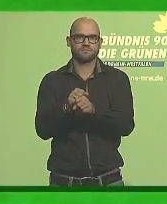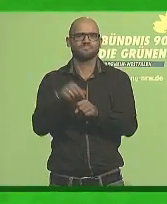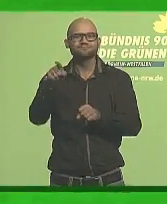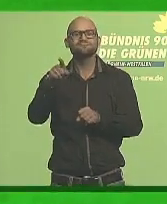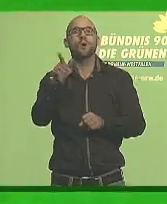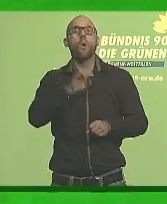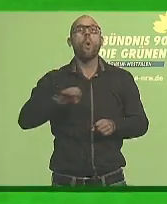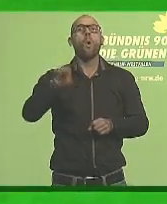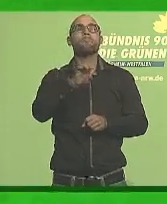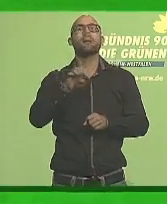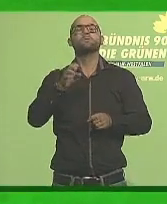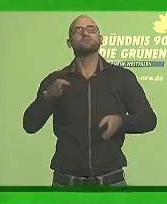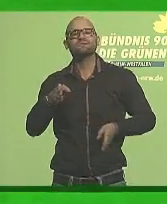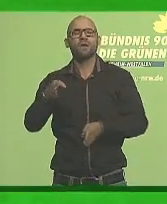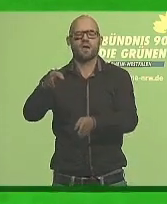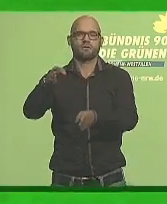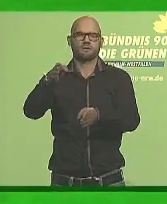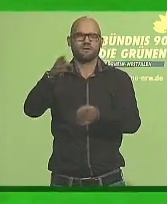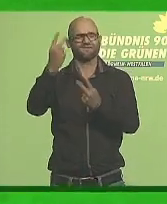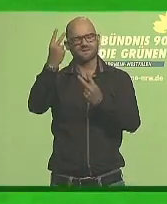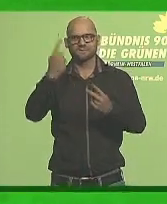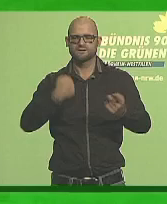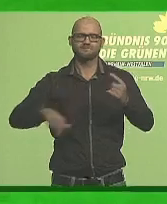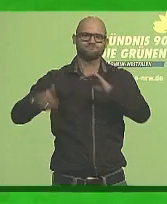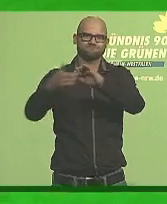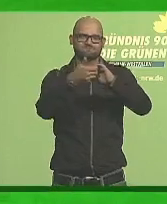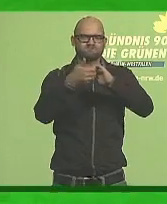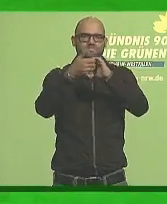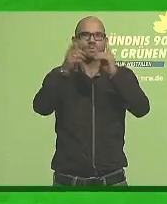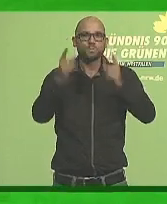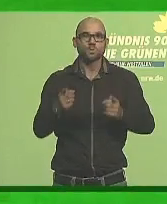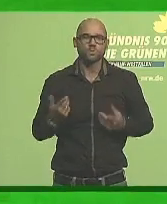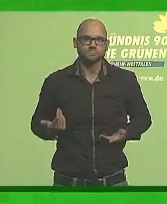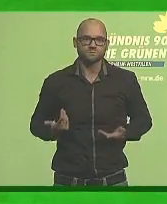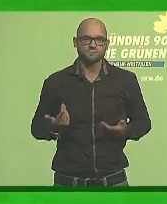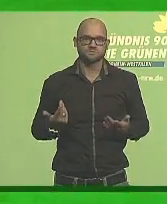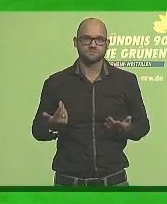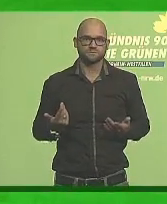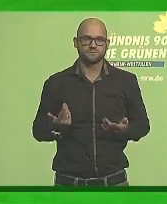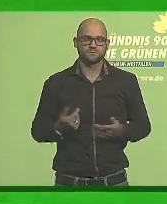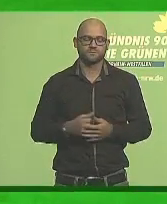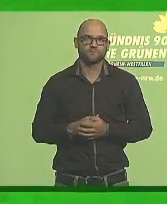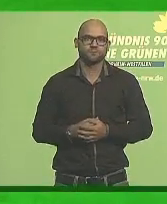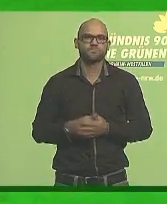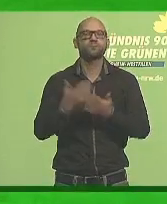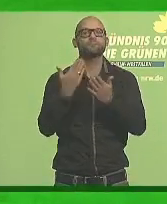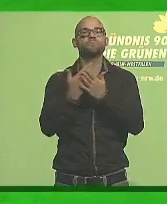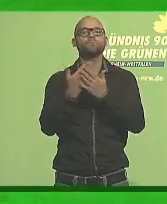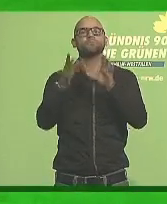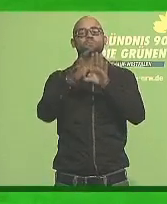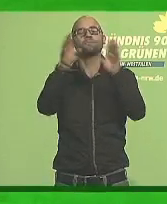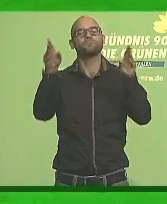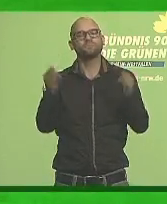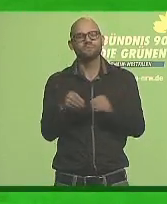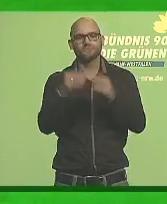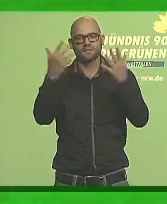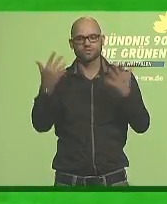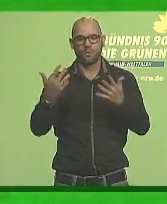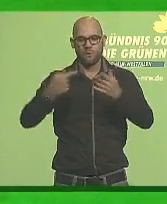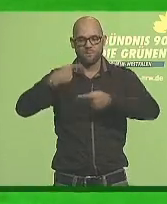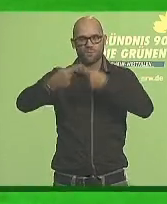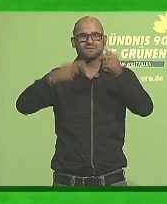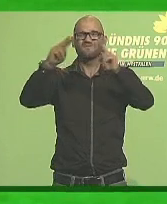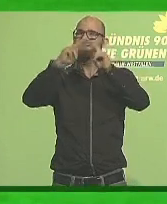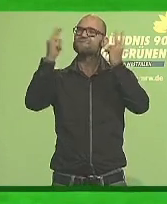steht, als für irgendeinen anderen, jedenfalls mir bekannten Prozess, der irgendwo anders auf